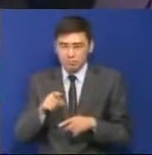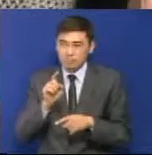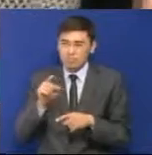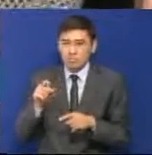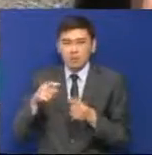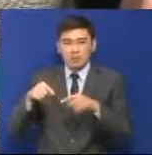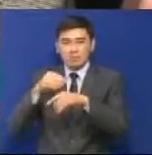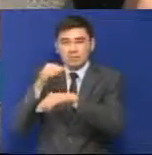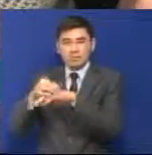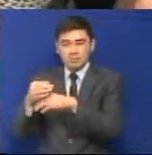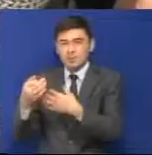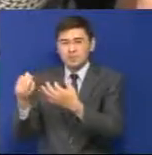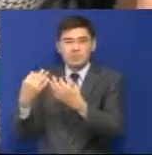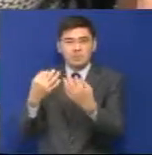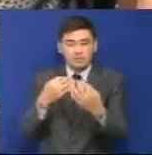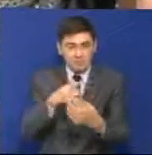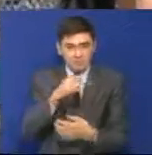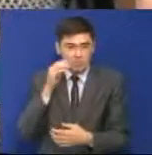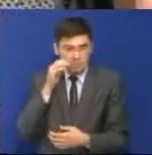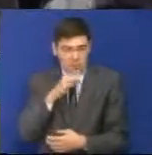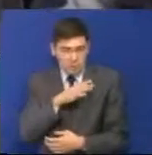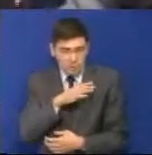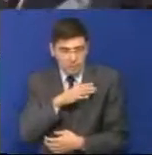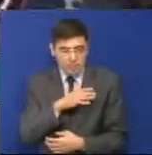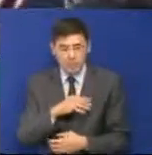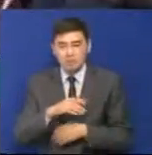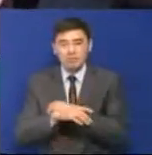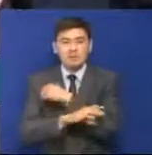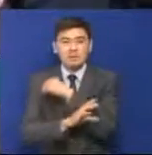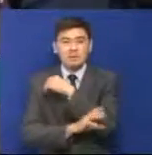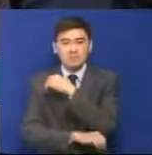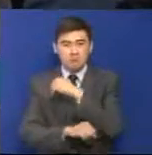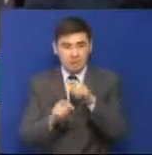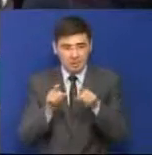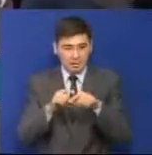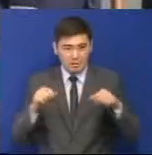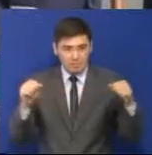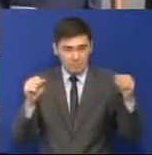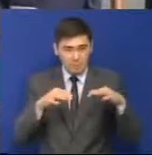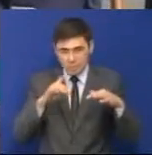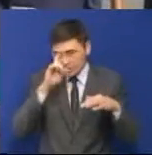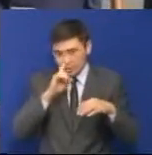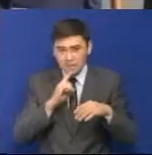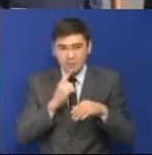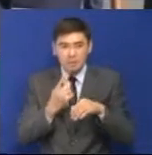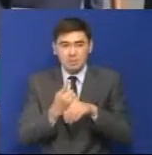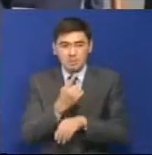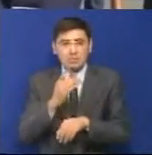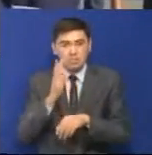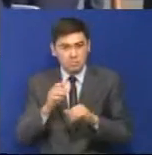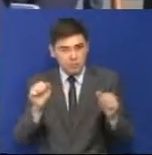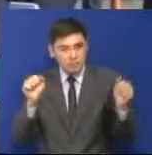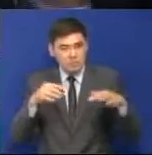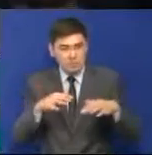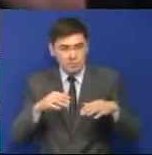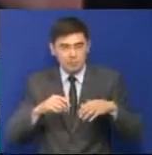басшыларының жауаптарын мұқият тыңдады. Шара соңында Ермак Сәлімов мұндай кездесулердің айына бір рет өткізілетіндігін айтты.